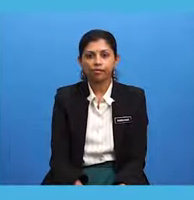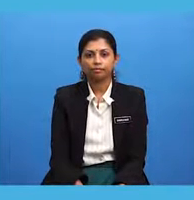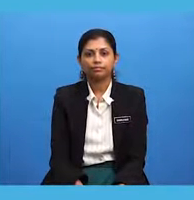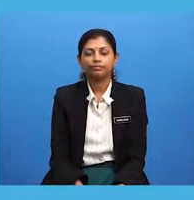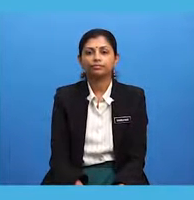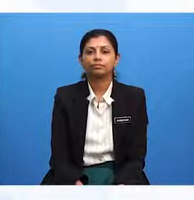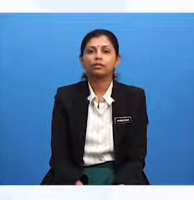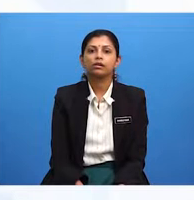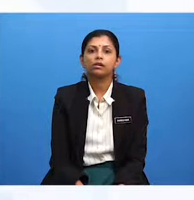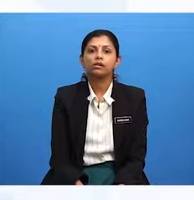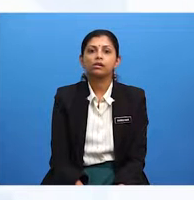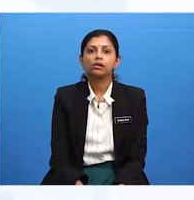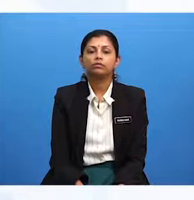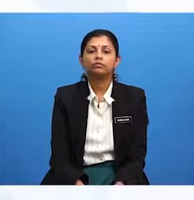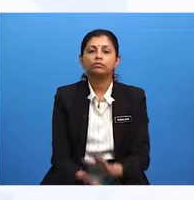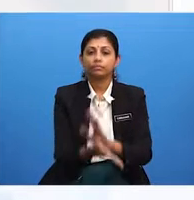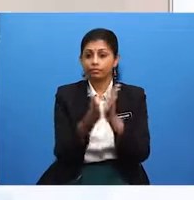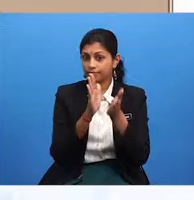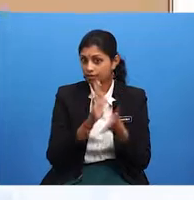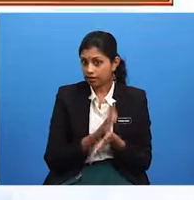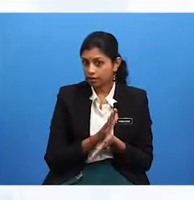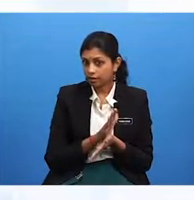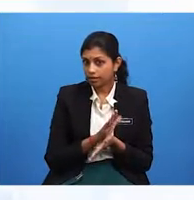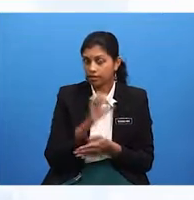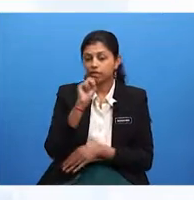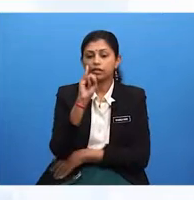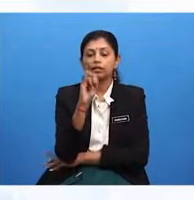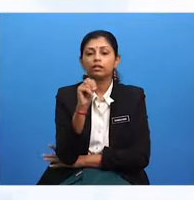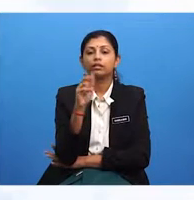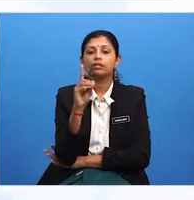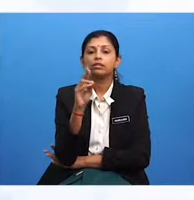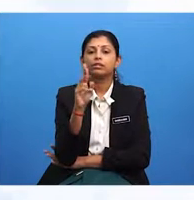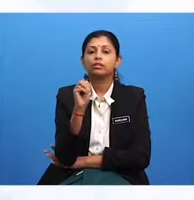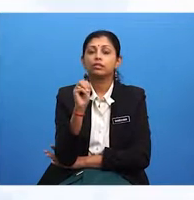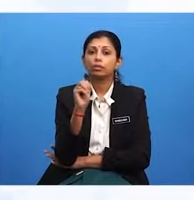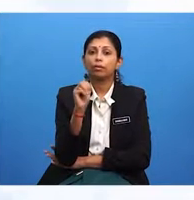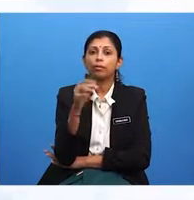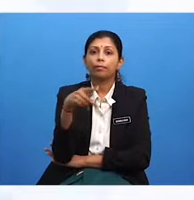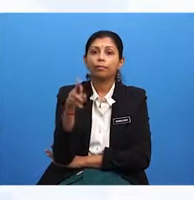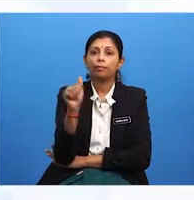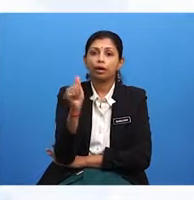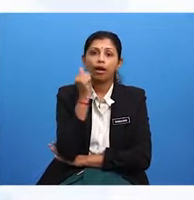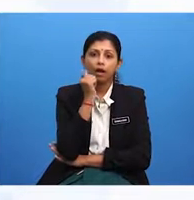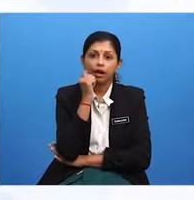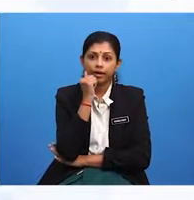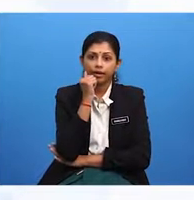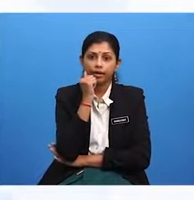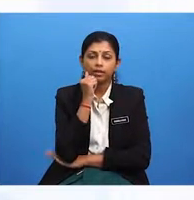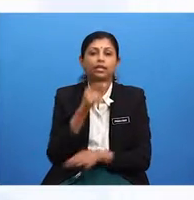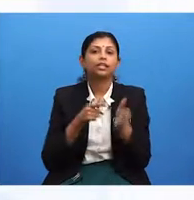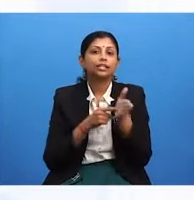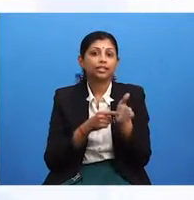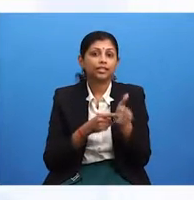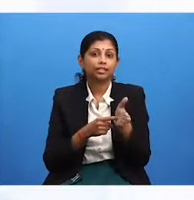haid. Jadi, sindrom pra-haid ialah tanda-tanda atau gejala yang